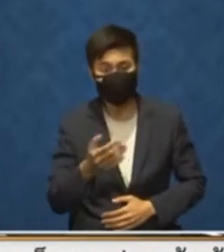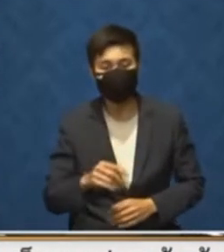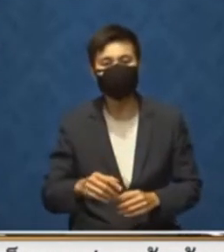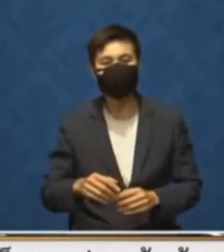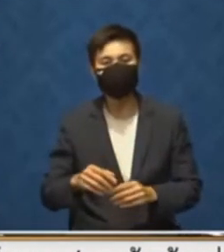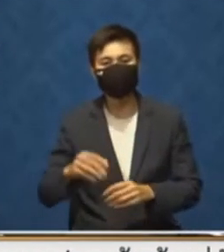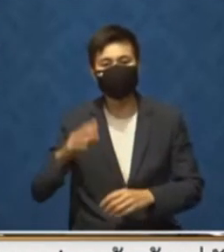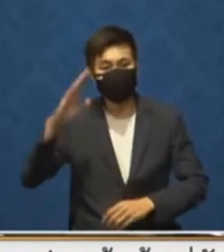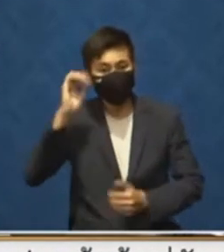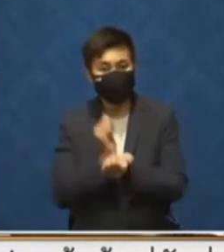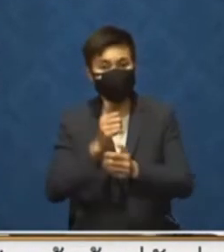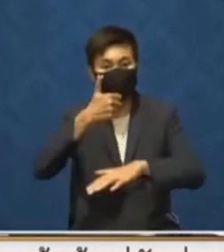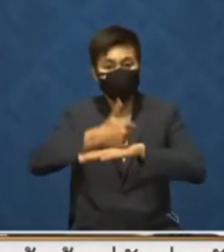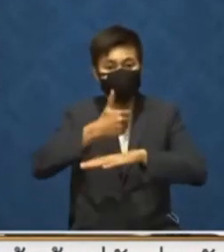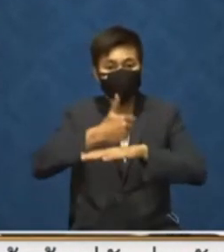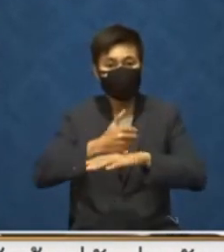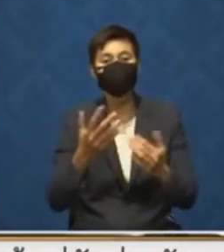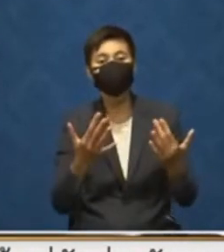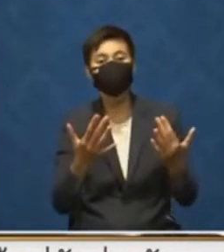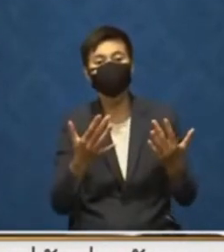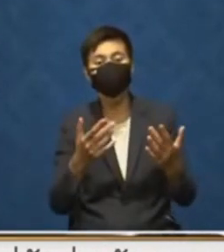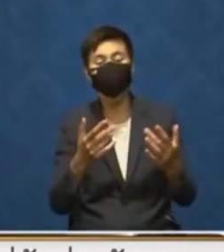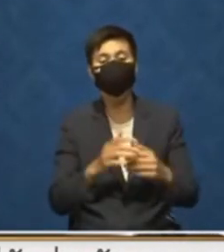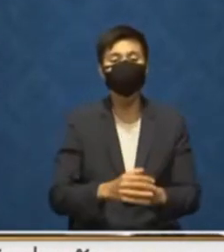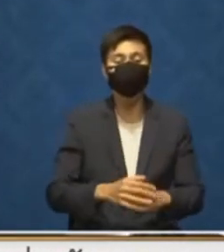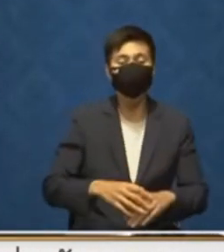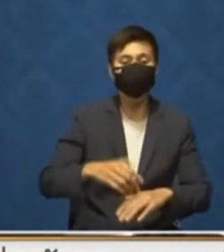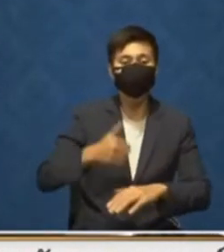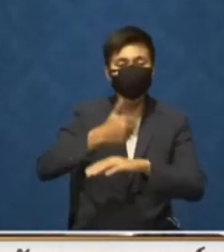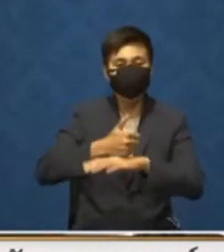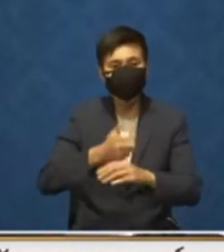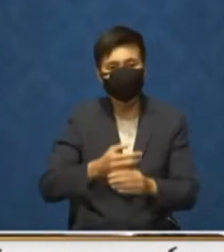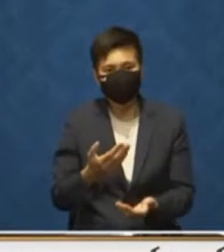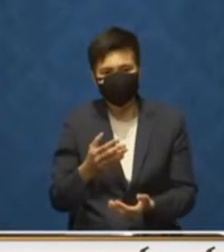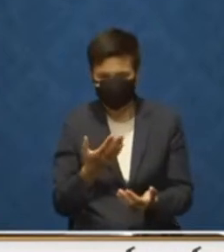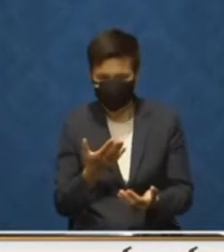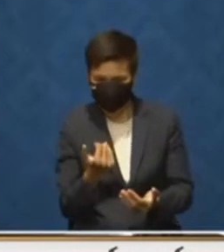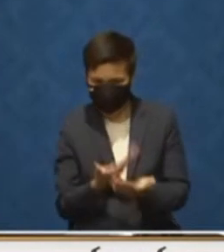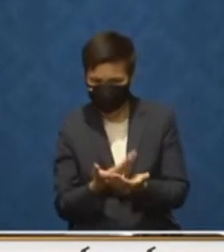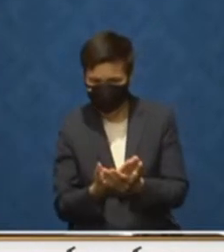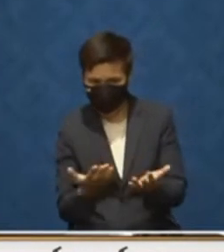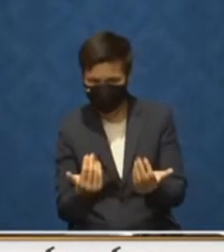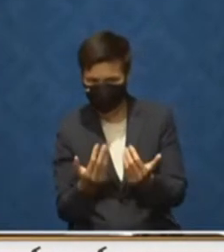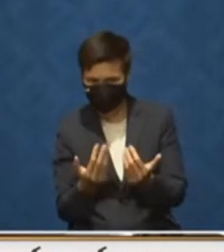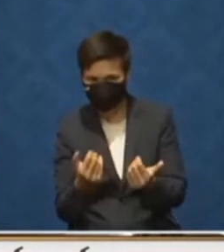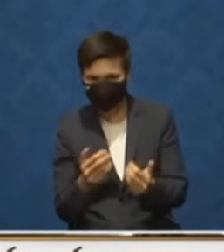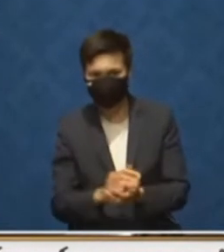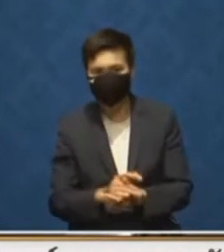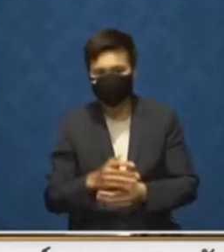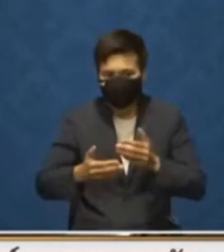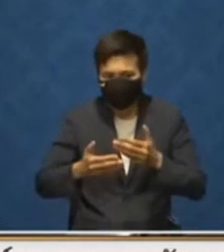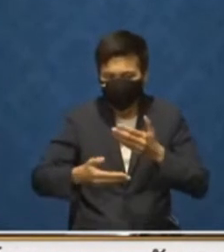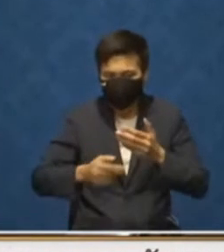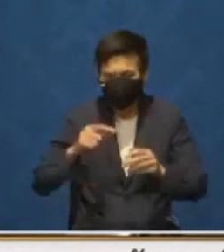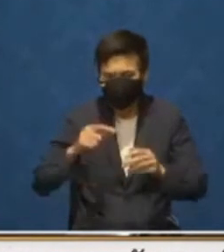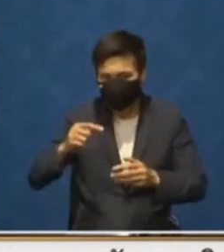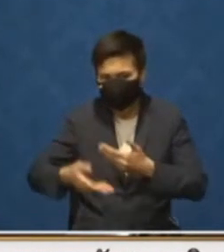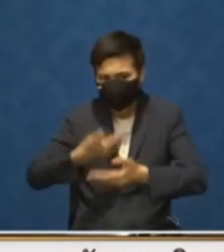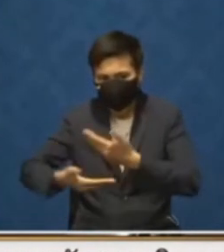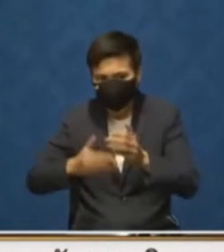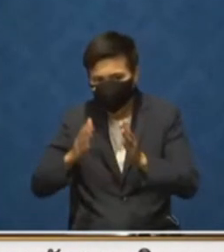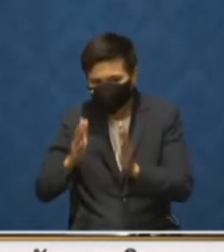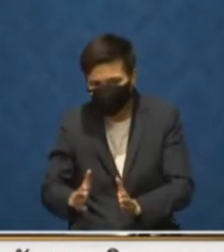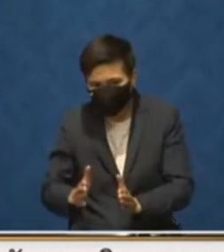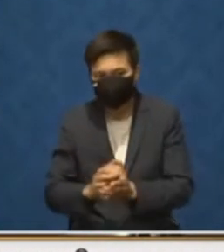ร้องผู้กำกับไปตั้งด่านเรียกรับส่วยสถานบันเทิงยาเสพติดค้ามนุษย์แล้วถ้าบอกว่าผู้กำกับ